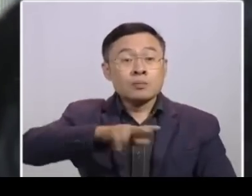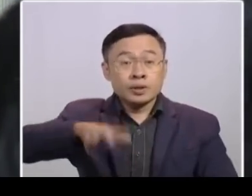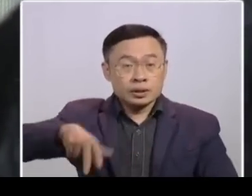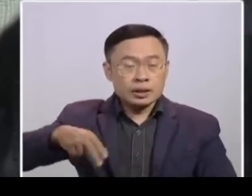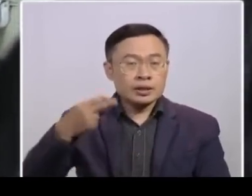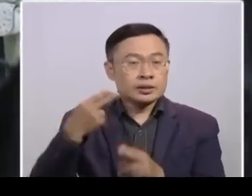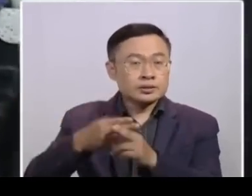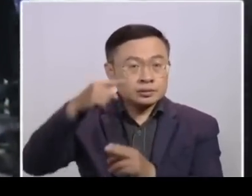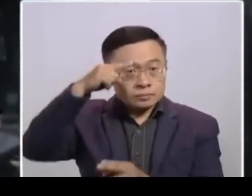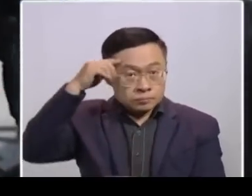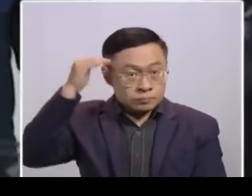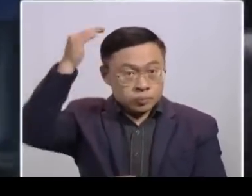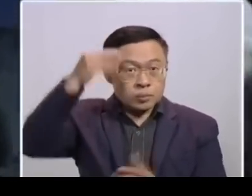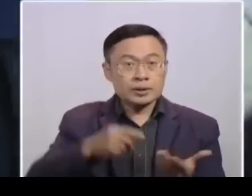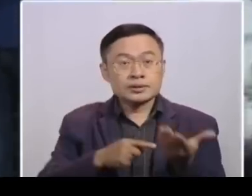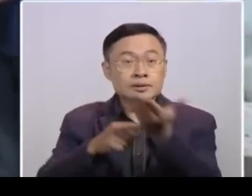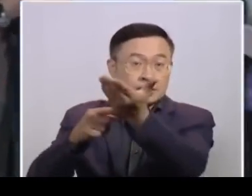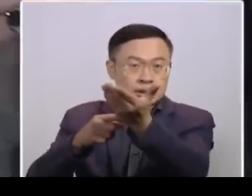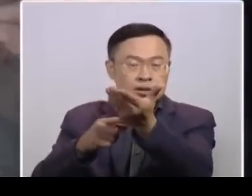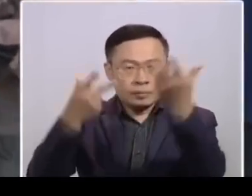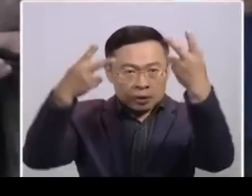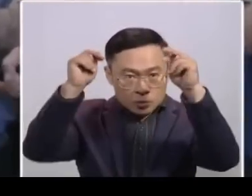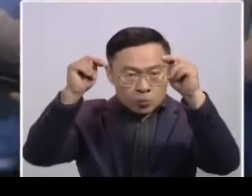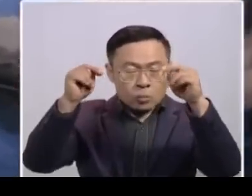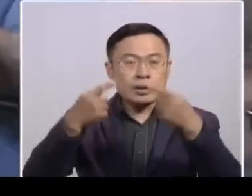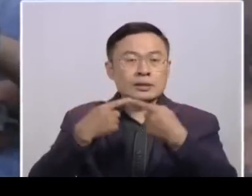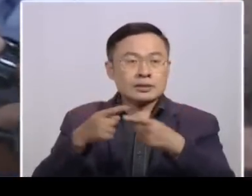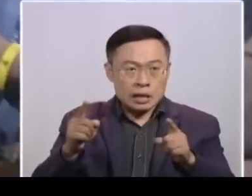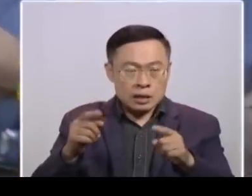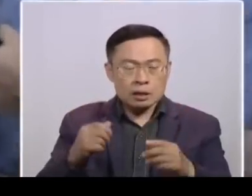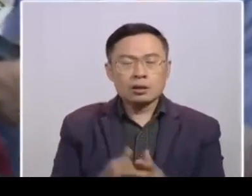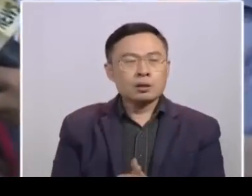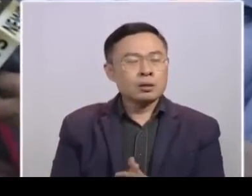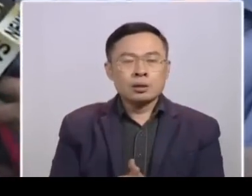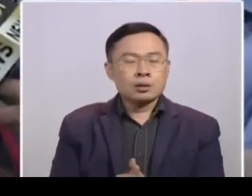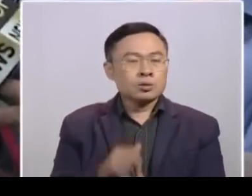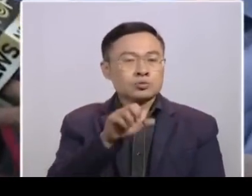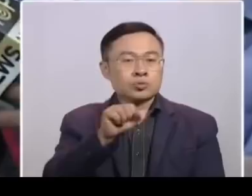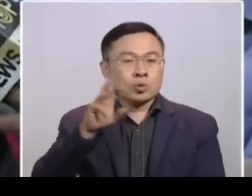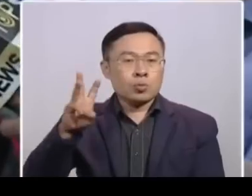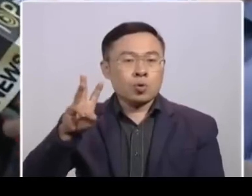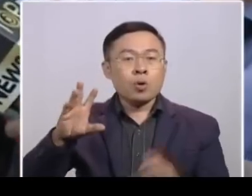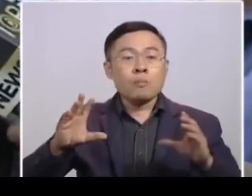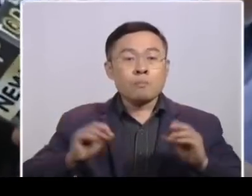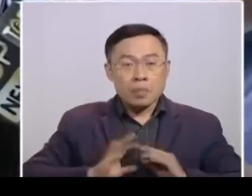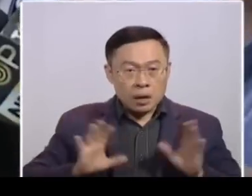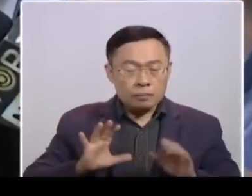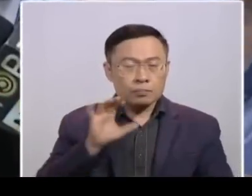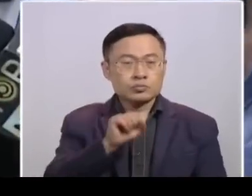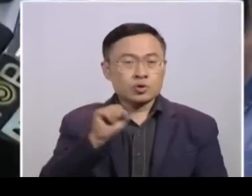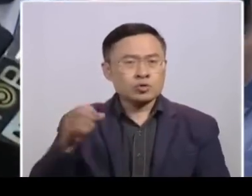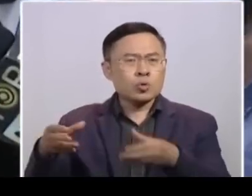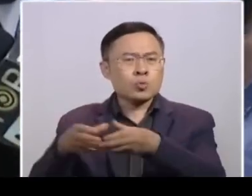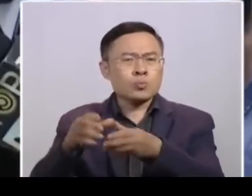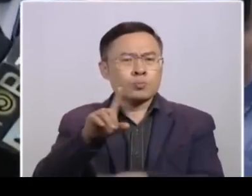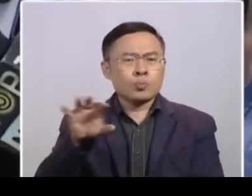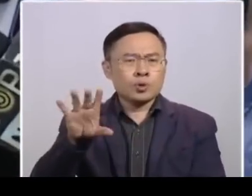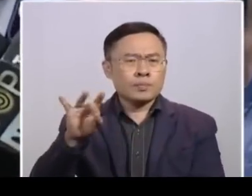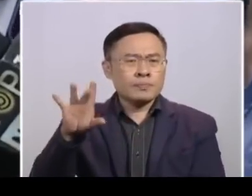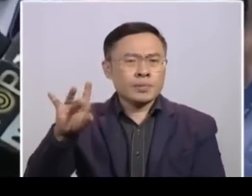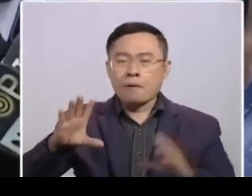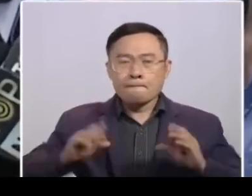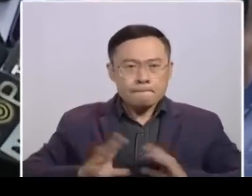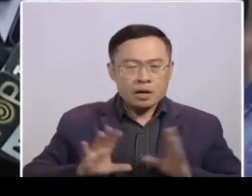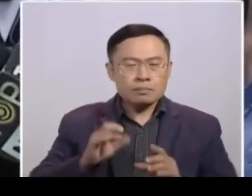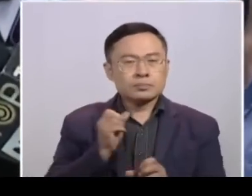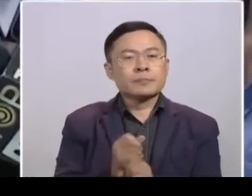านด่านสว.แล้วก็ส.ส.รัฐบาลเดิมล่ะคุณหมอชลน่านบอกว่าส่วนตัวมองว่ายังเป็นแค่กระแสข่าวก็ต้องพิสูจน์ว่าข่าวนั้น